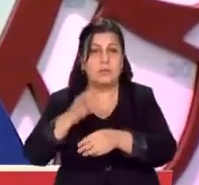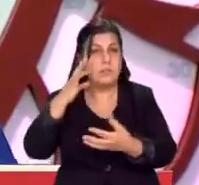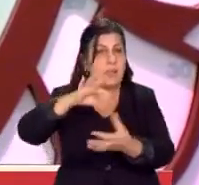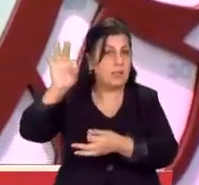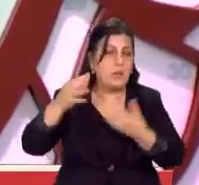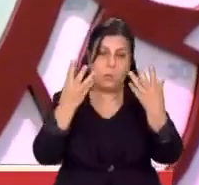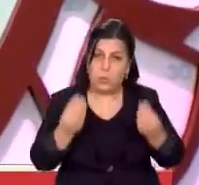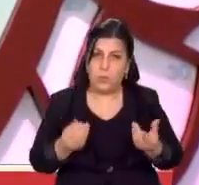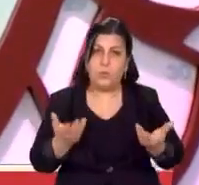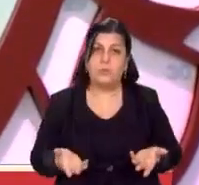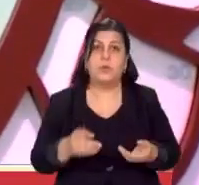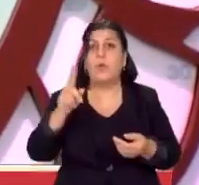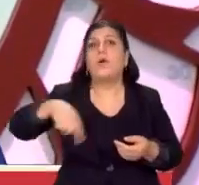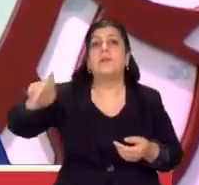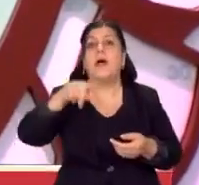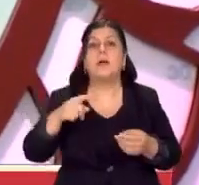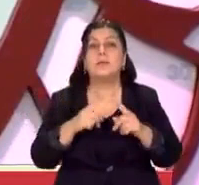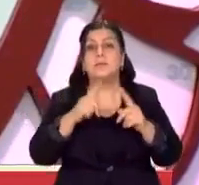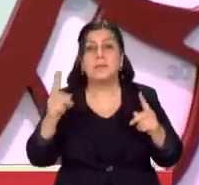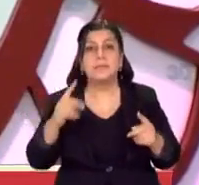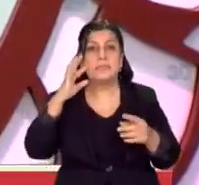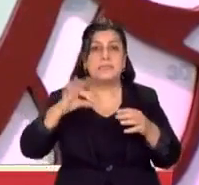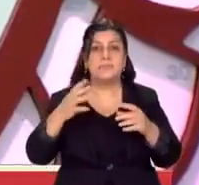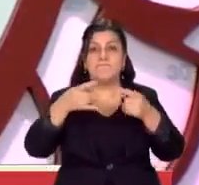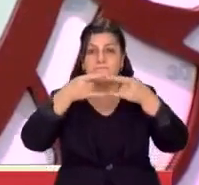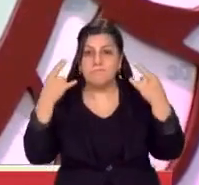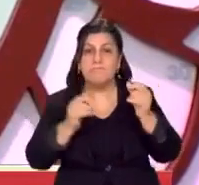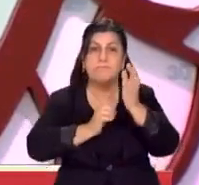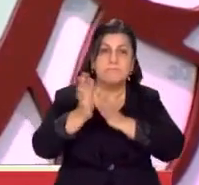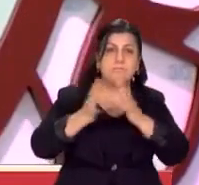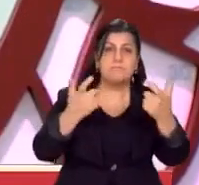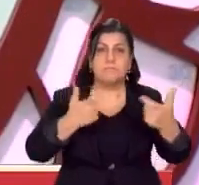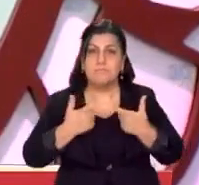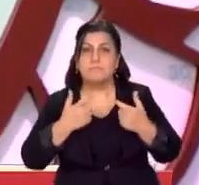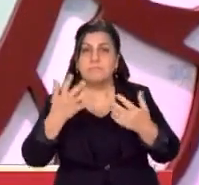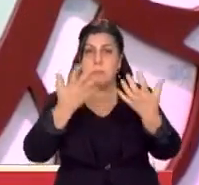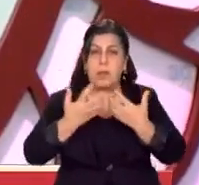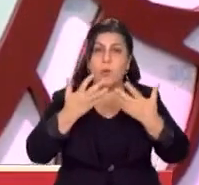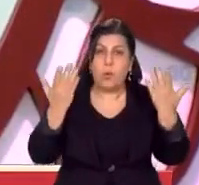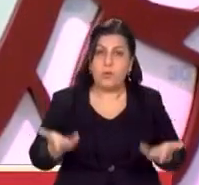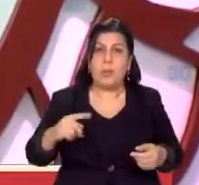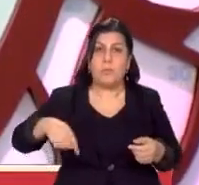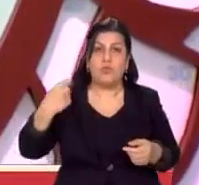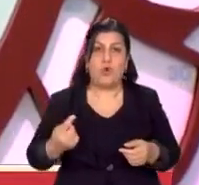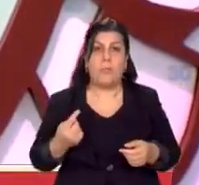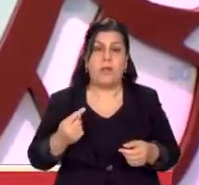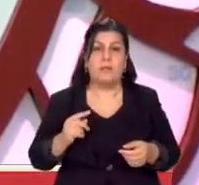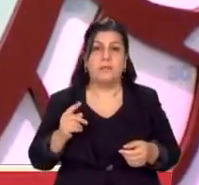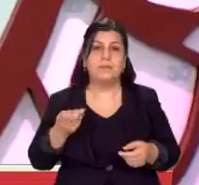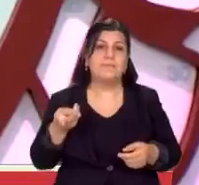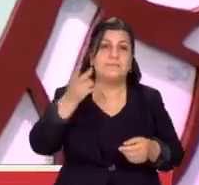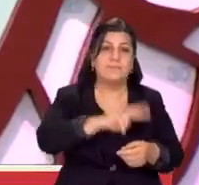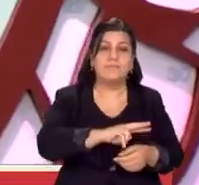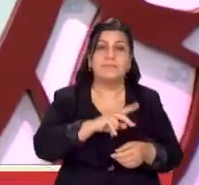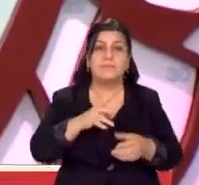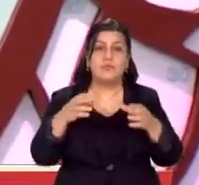oldu Onlar her ne kadar kişisel koruyucu ekipman kullanmış olsalardı normalleşme döneminde bu